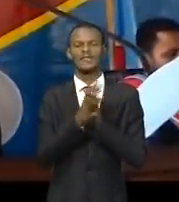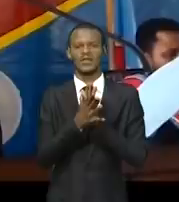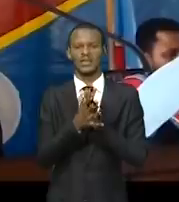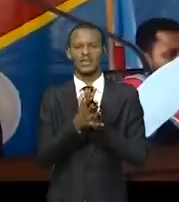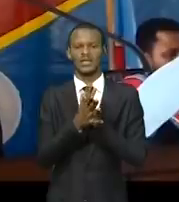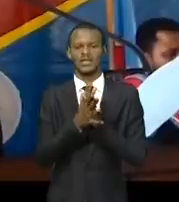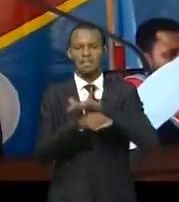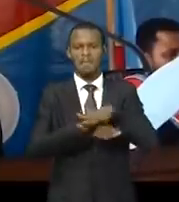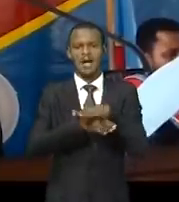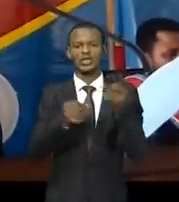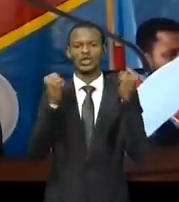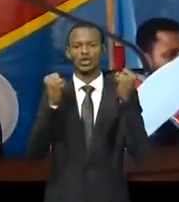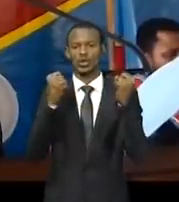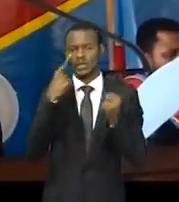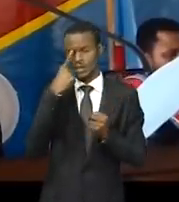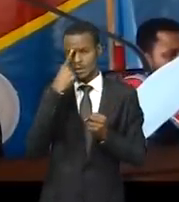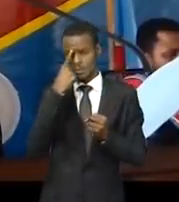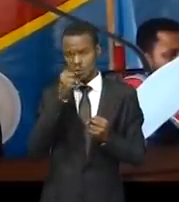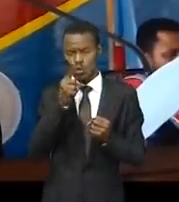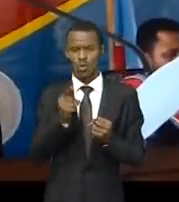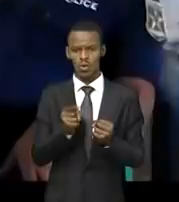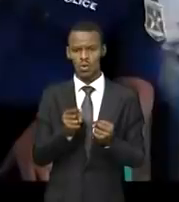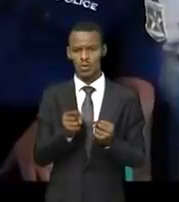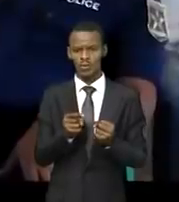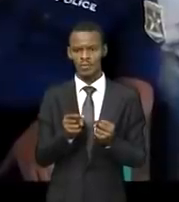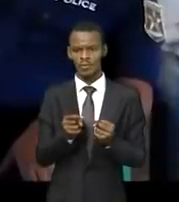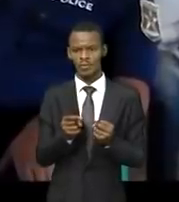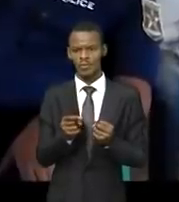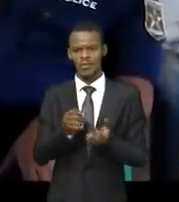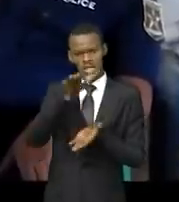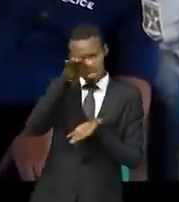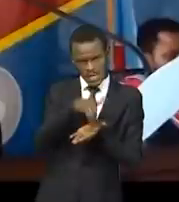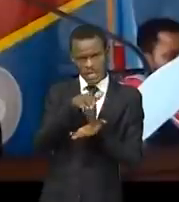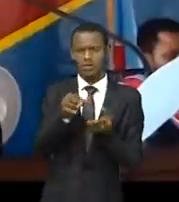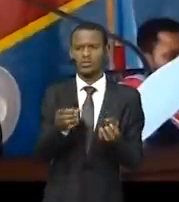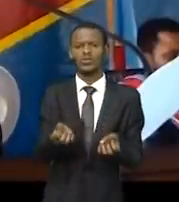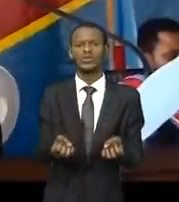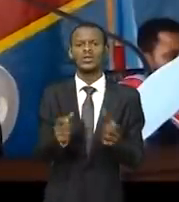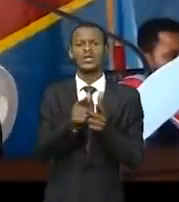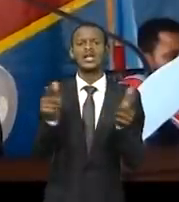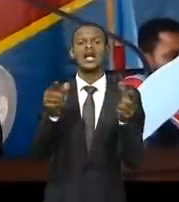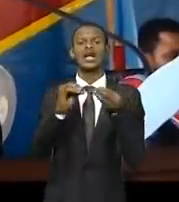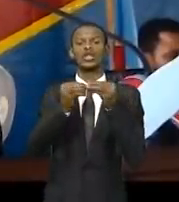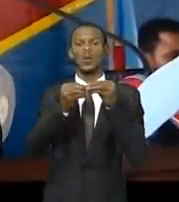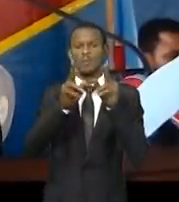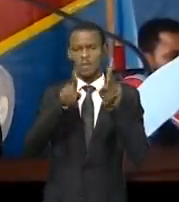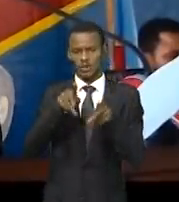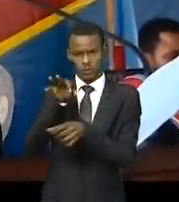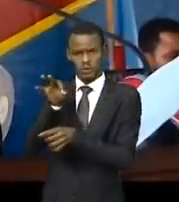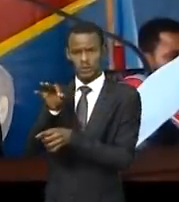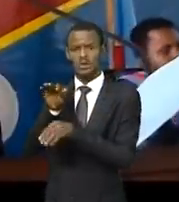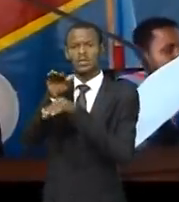maîtriser les statistiques du grand nombre contribuables d'impôts fonciers en